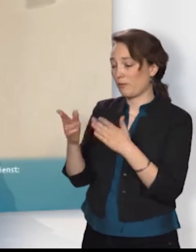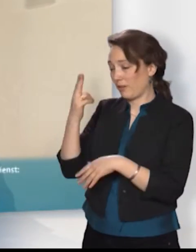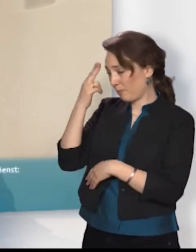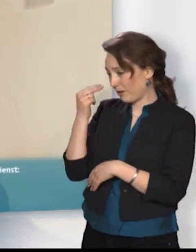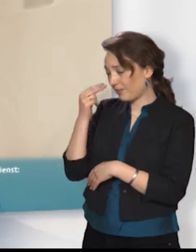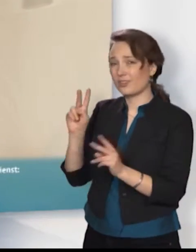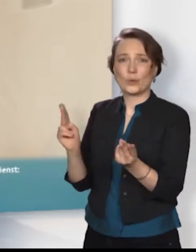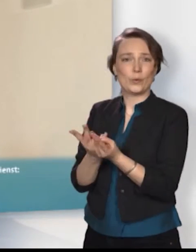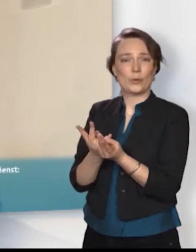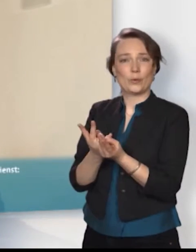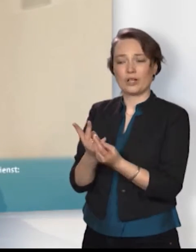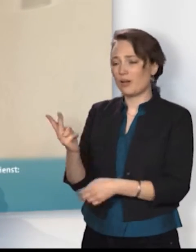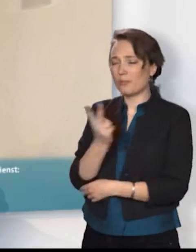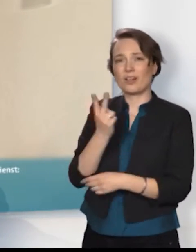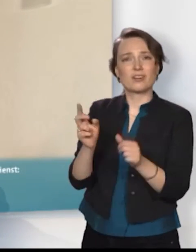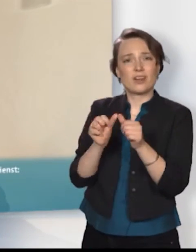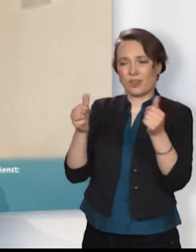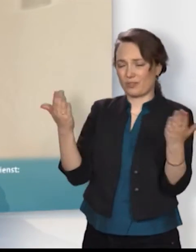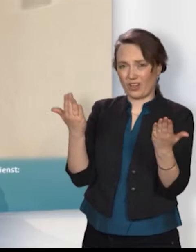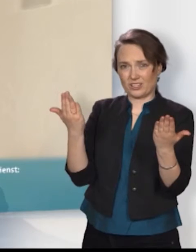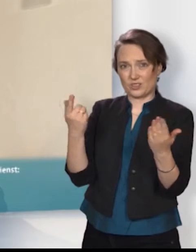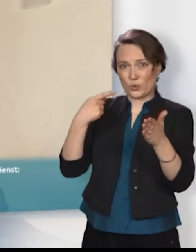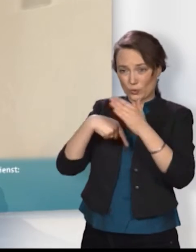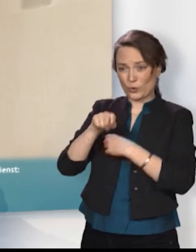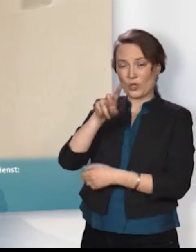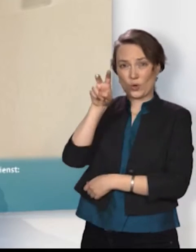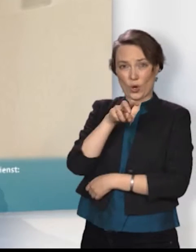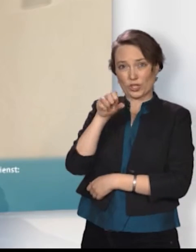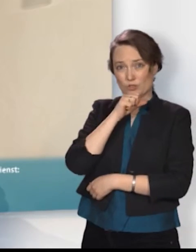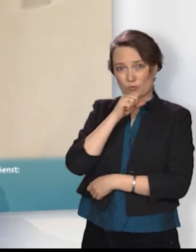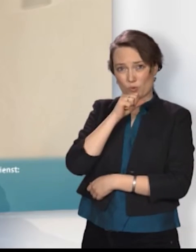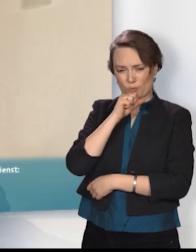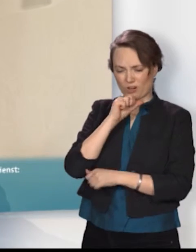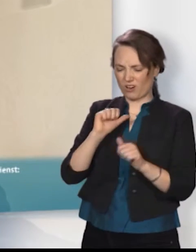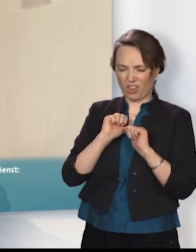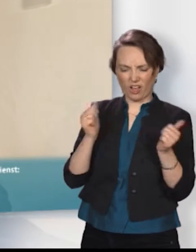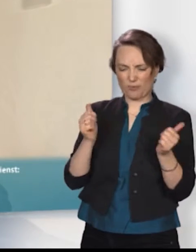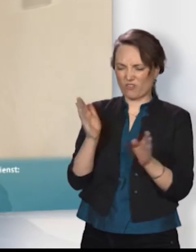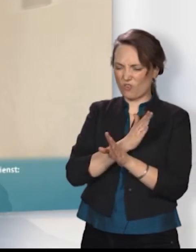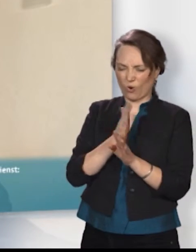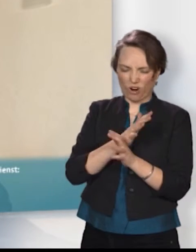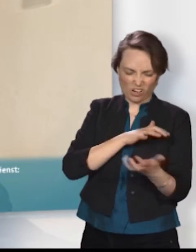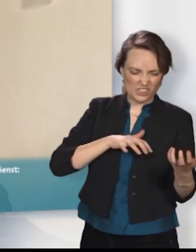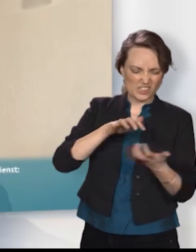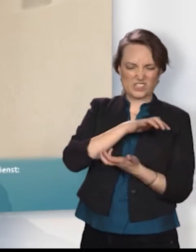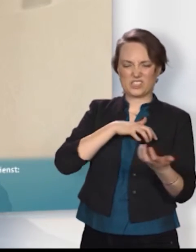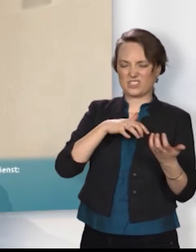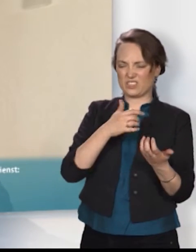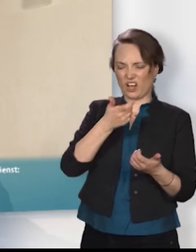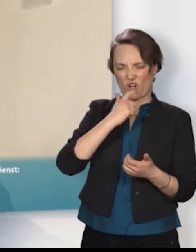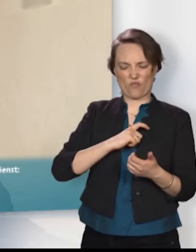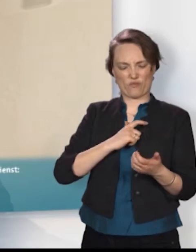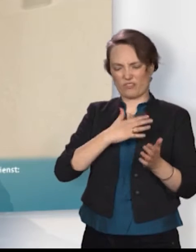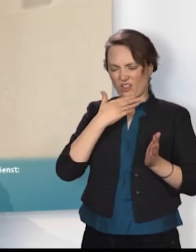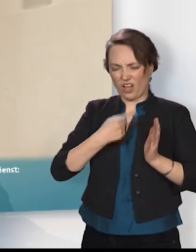erleben, mit dem Kreuzbuben kann das Leben noch so gegen uns reizen. Kein Grund zum Resignieren